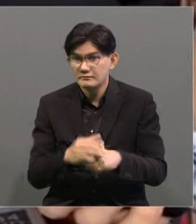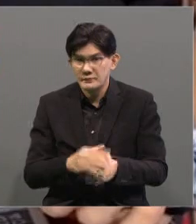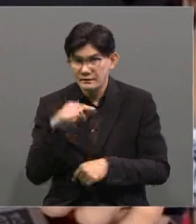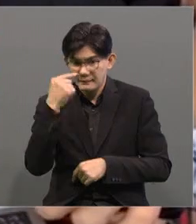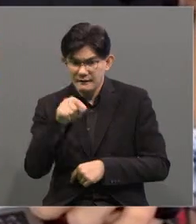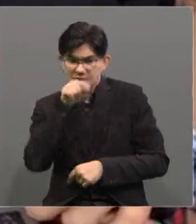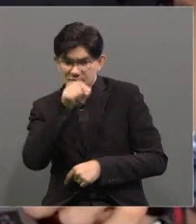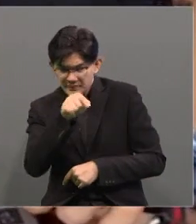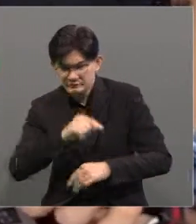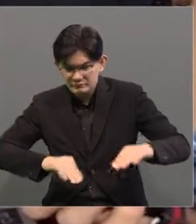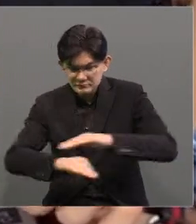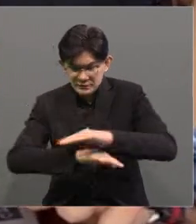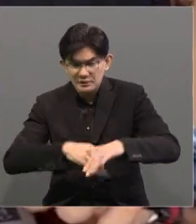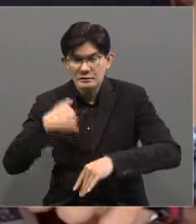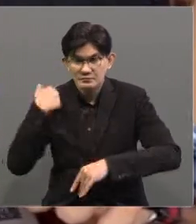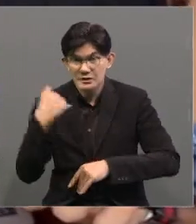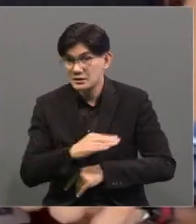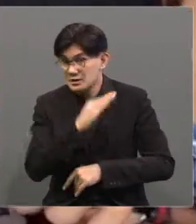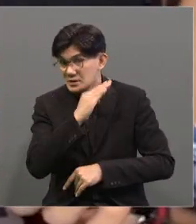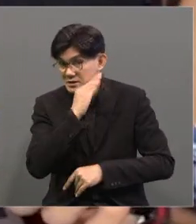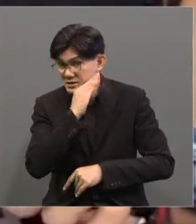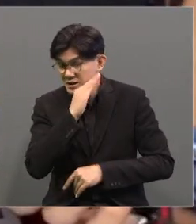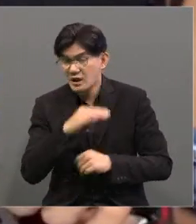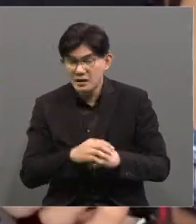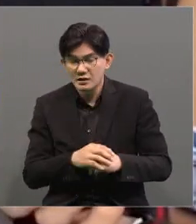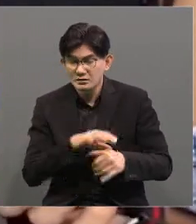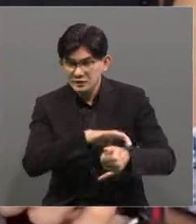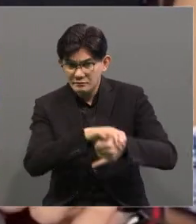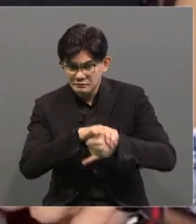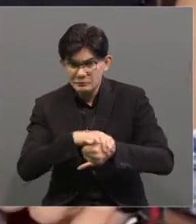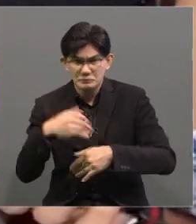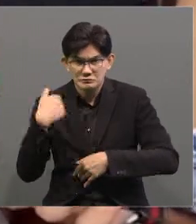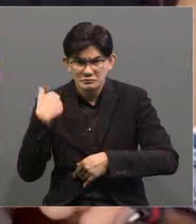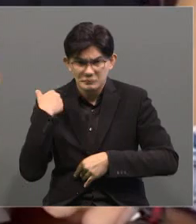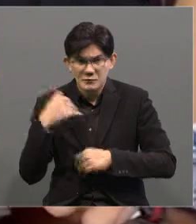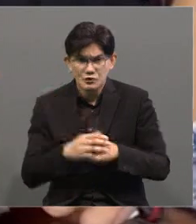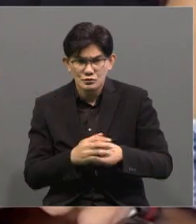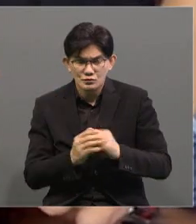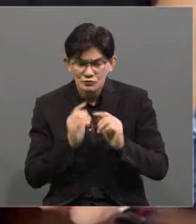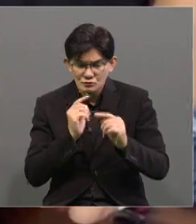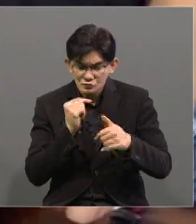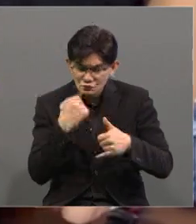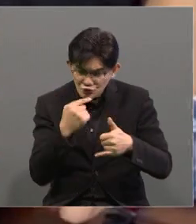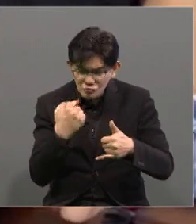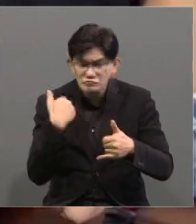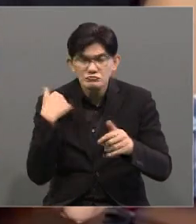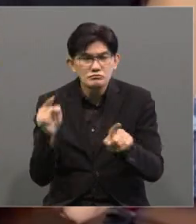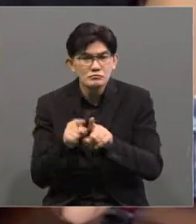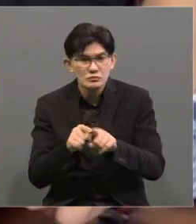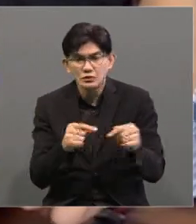พยานหลักฐานยิ่งถ้าเราได้มาถ้าไม่ต่อสู้ได้มาเนี่ยมันจะมีการให้การของผู้ต้องหาเนี่ยมันจะเป็นประโย